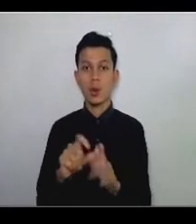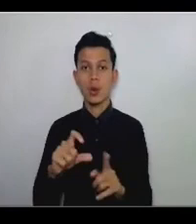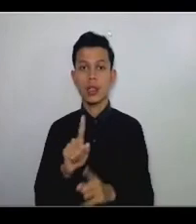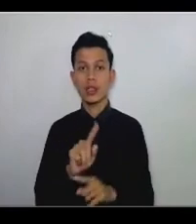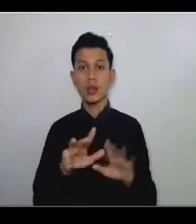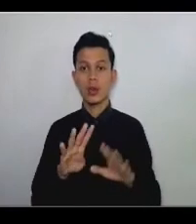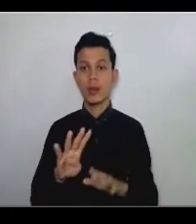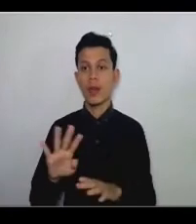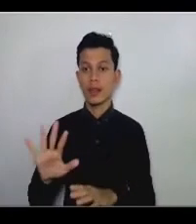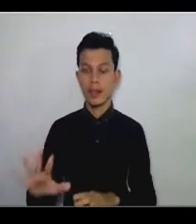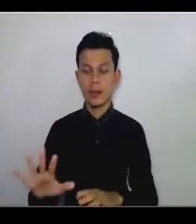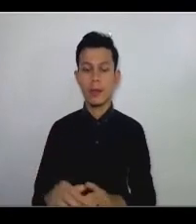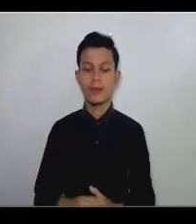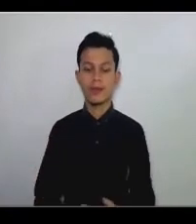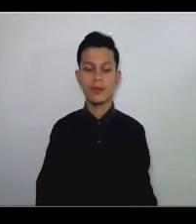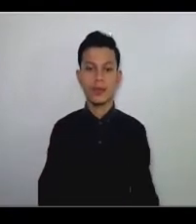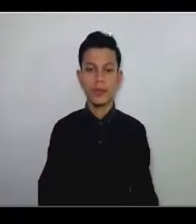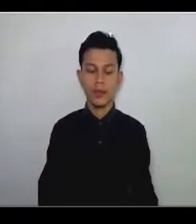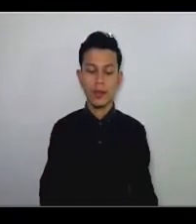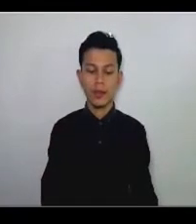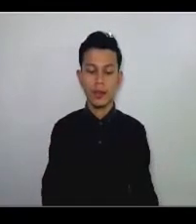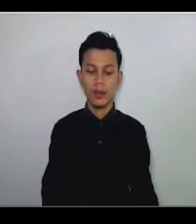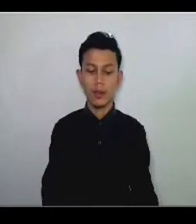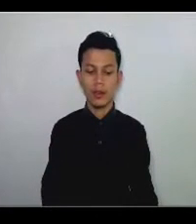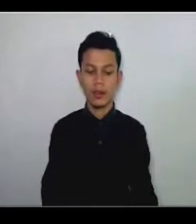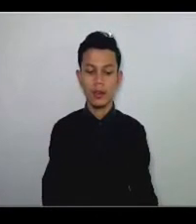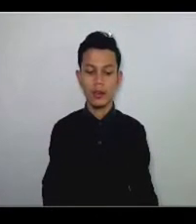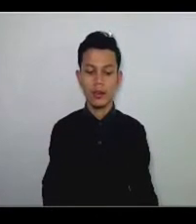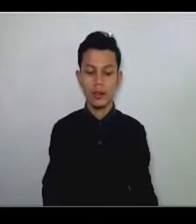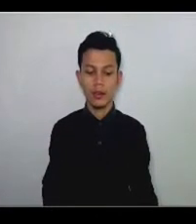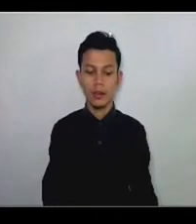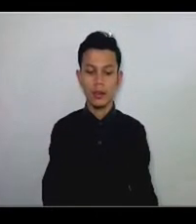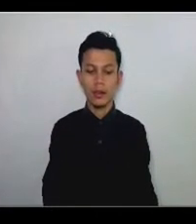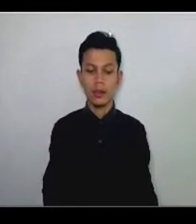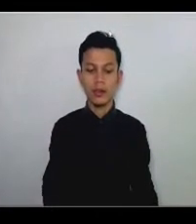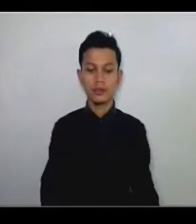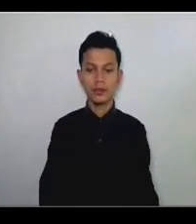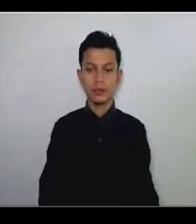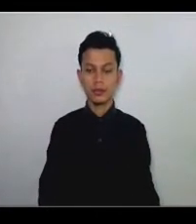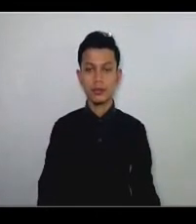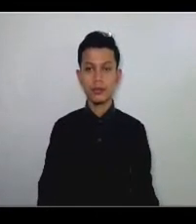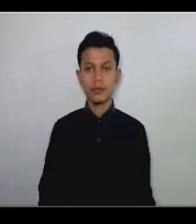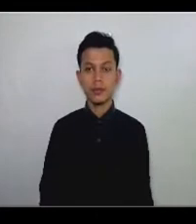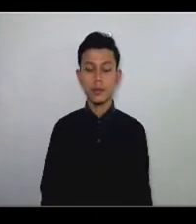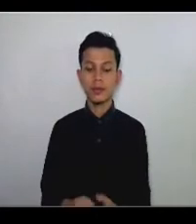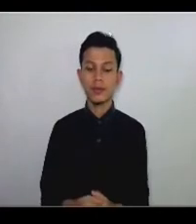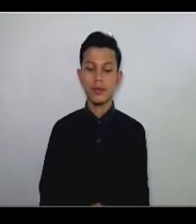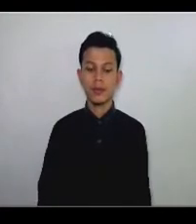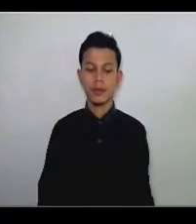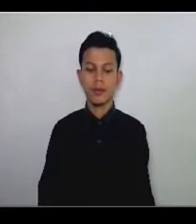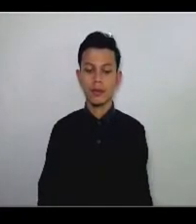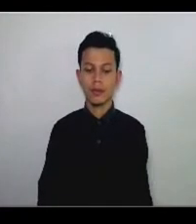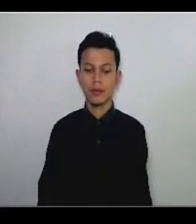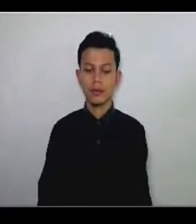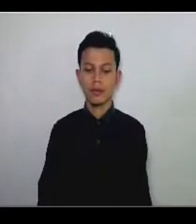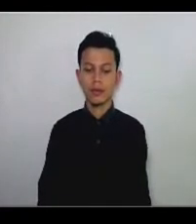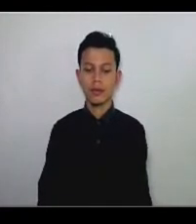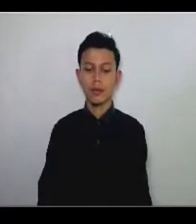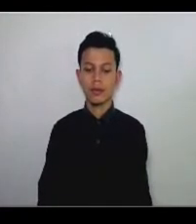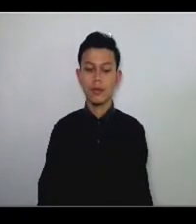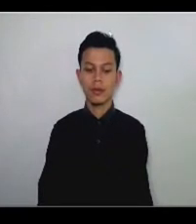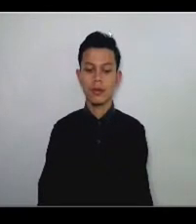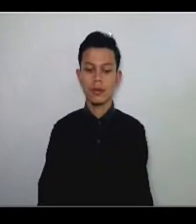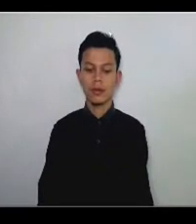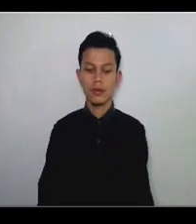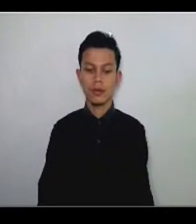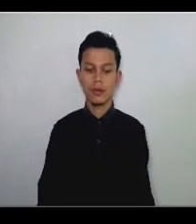tersebut maka dalam diri seorang hakim konstitusi yang dituntut oleh konstitusi atau undang-undang Dasar 1945 bukanlah